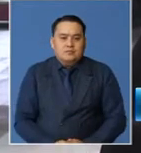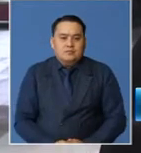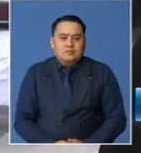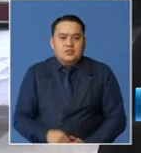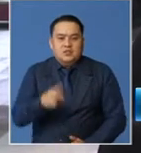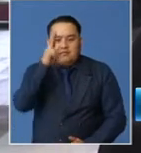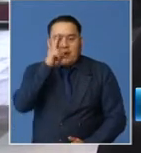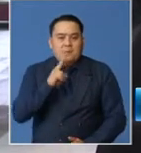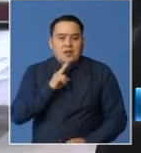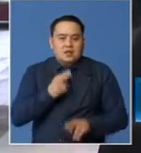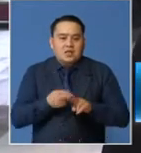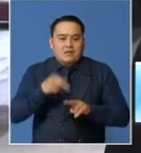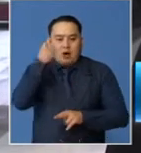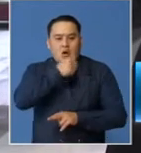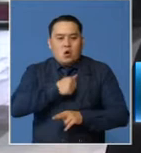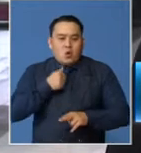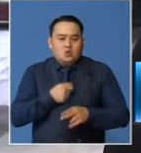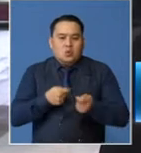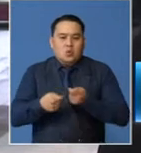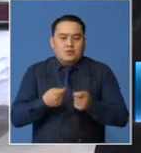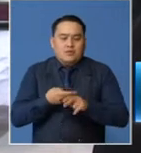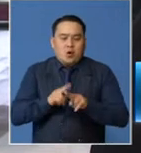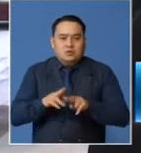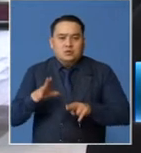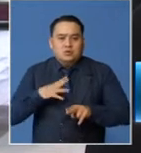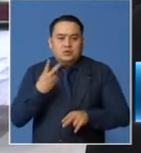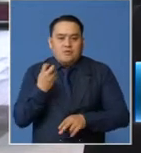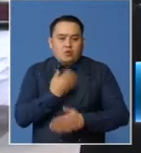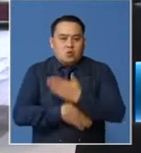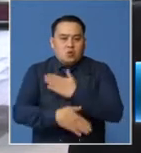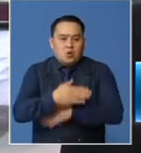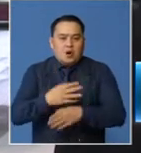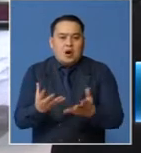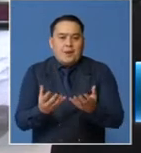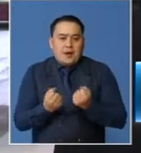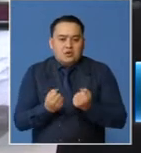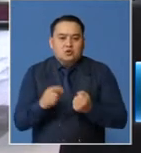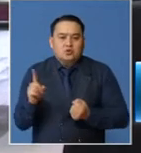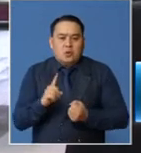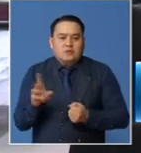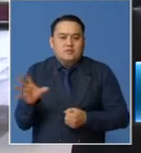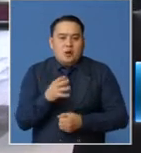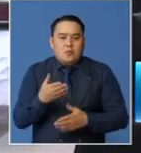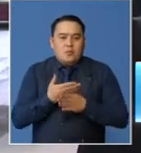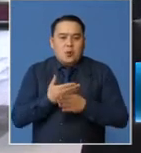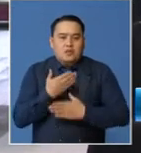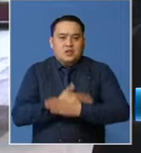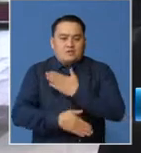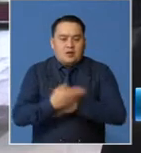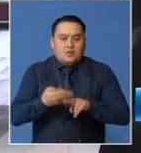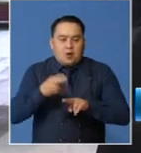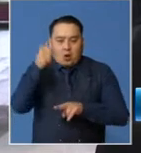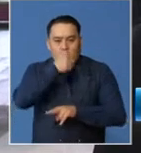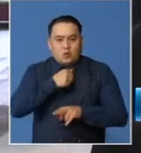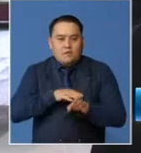За 2 месяца текущего года трудоустройством охвачены более 200 людей с особыми потребностями. Что касается в целом помощи инвалидам, то в этом